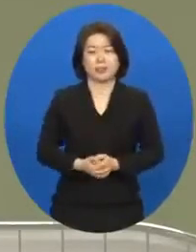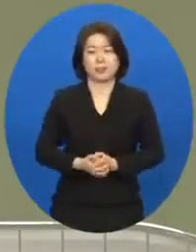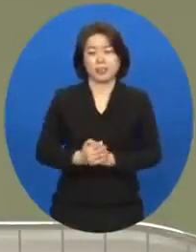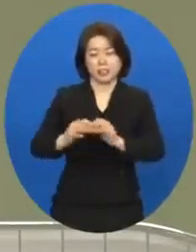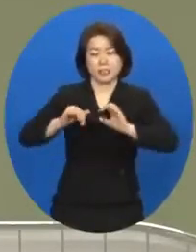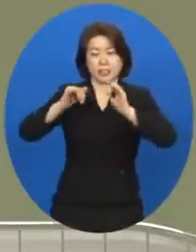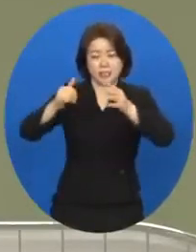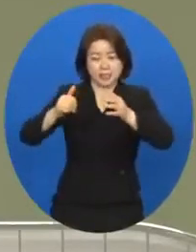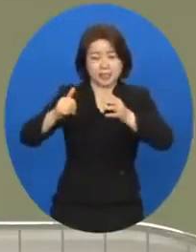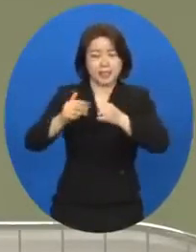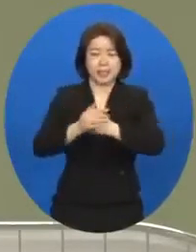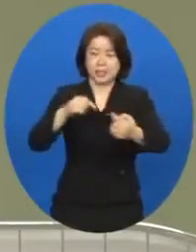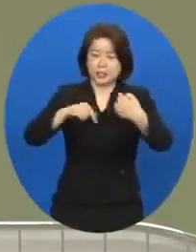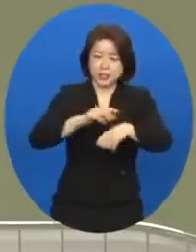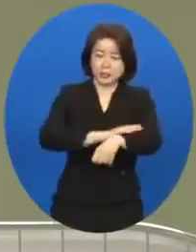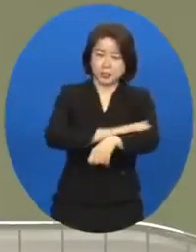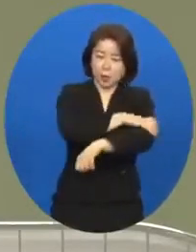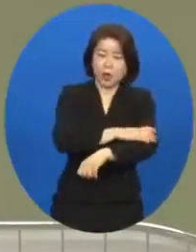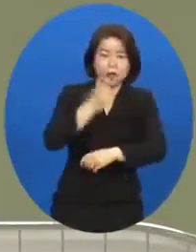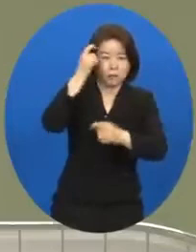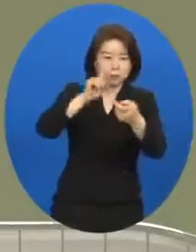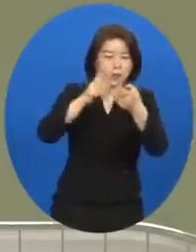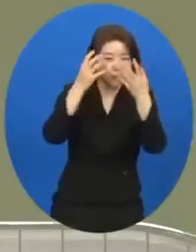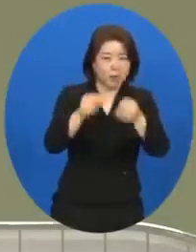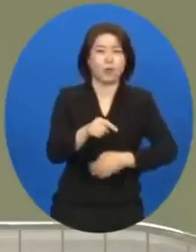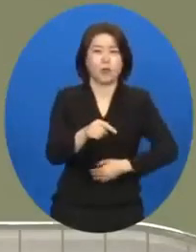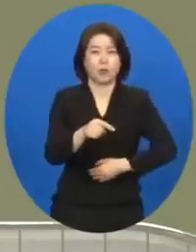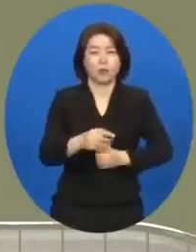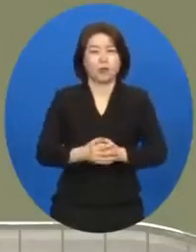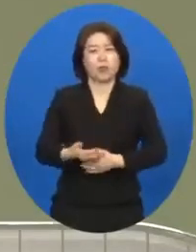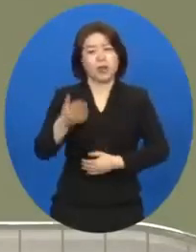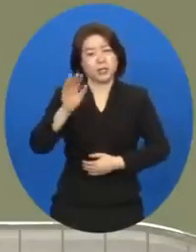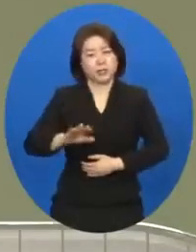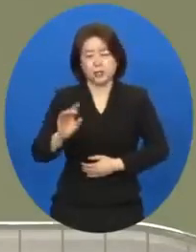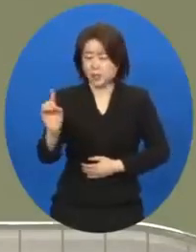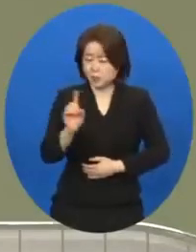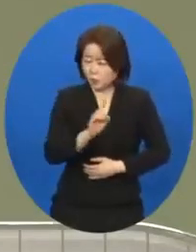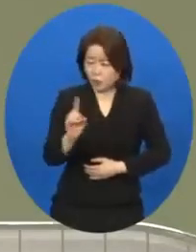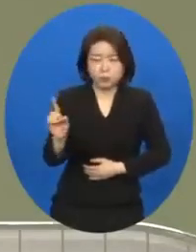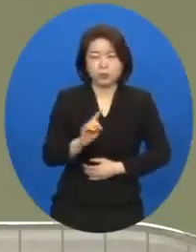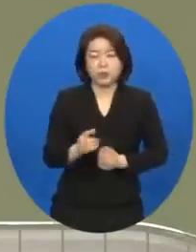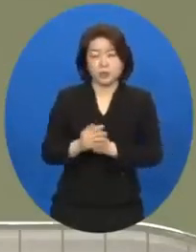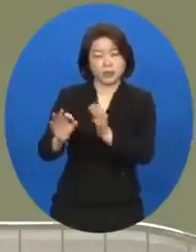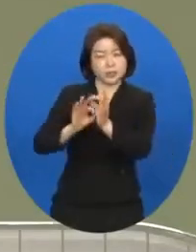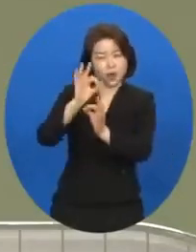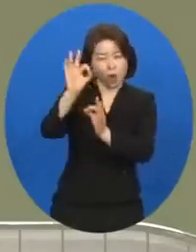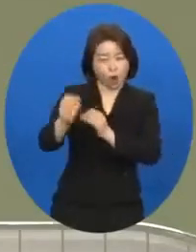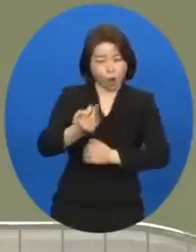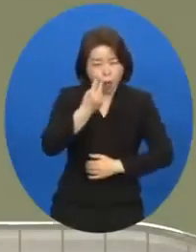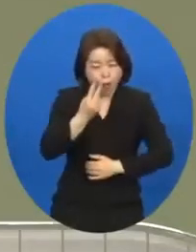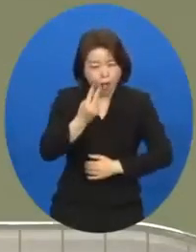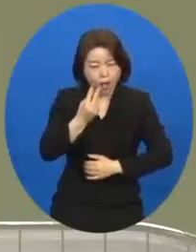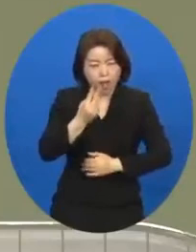세상적인 정치 권력에 대한 관심도 많고 근데 도무지 영생 그러면